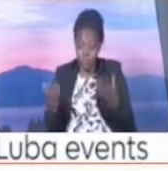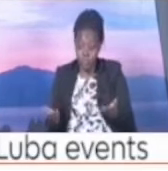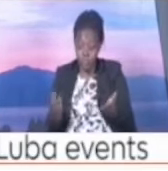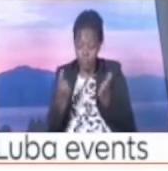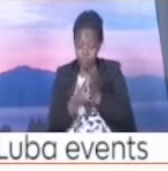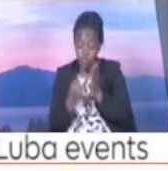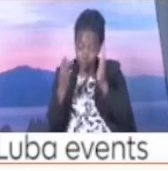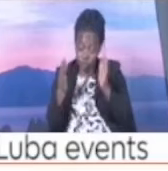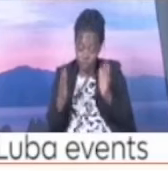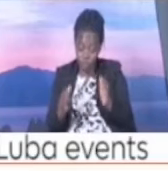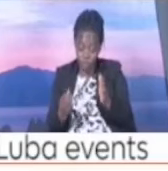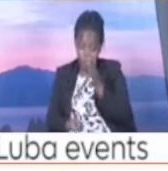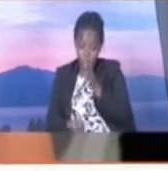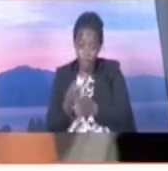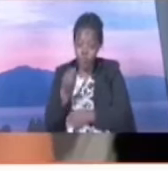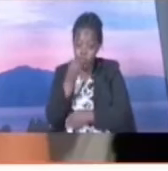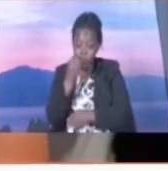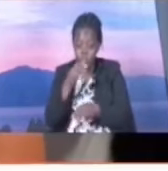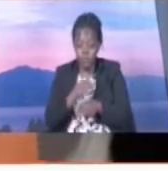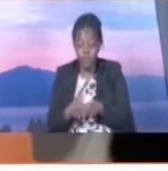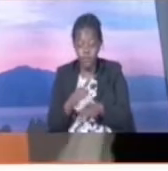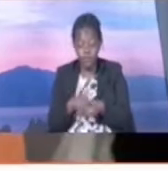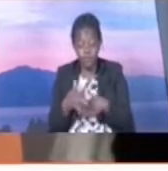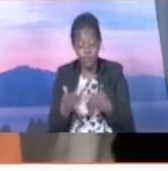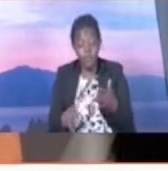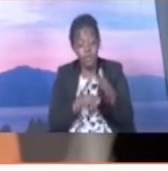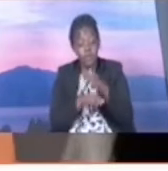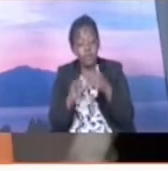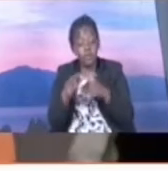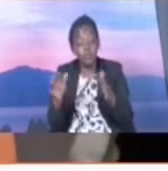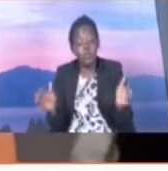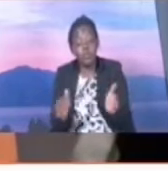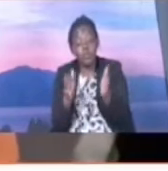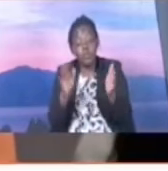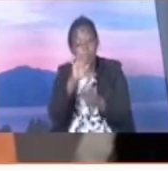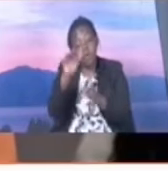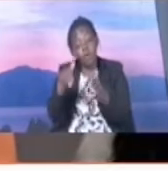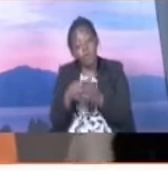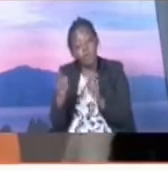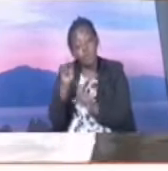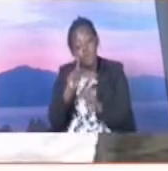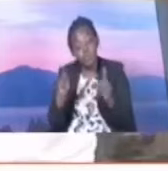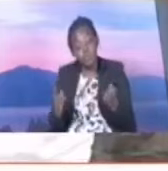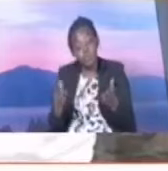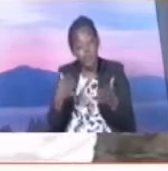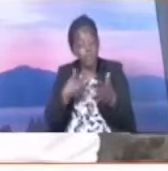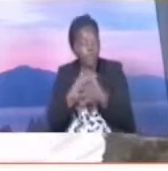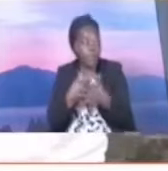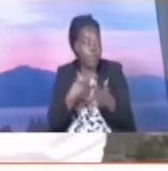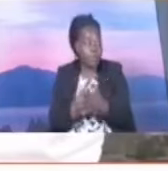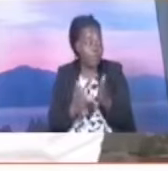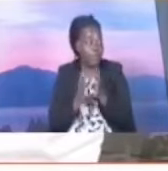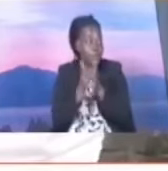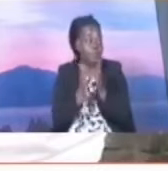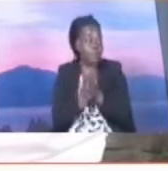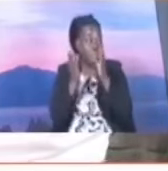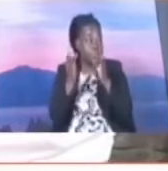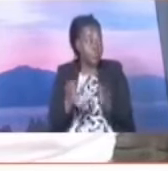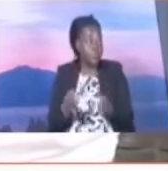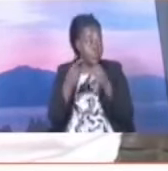bannayuganda omukisa okulya ku kyennyanja. Leka nsinzire wano nkunge abantu mwena bannamakolero. Alambuludde ebintu